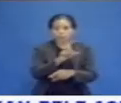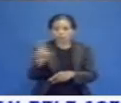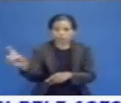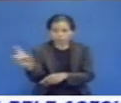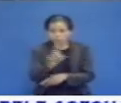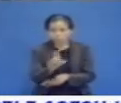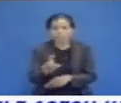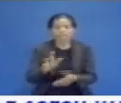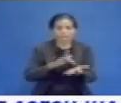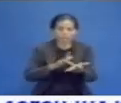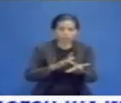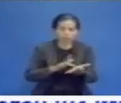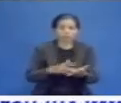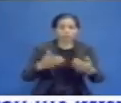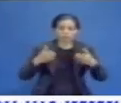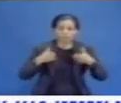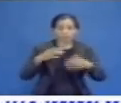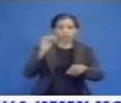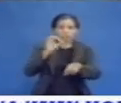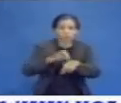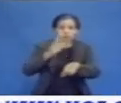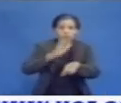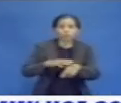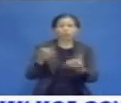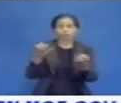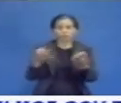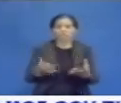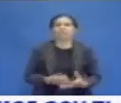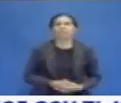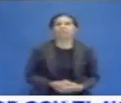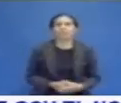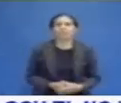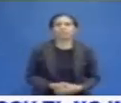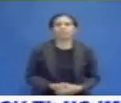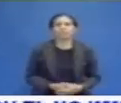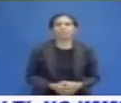Fatensira nebe identificado risco dengue. Rússia, Baucau, Mário Pedro, RTTL.